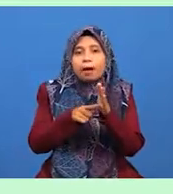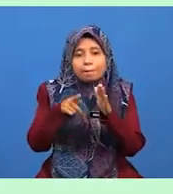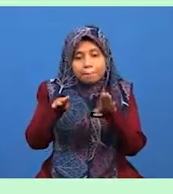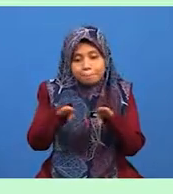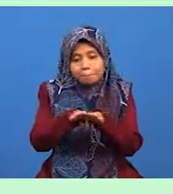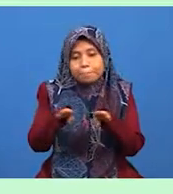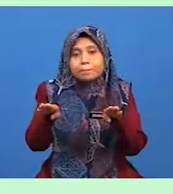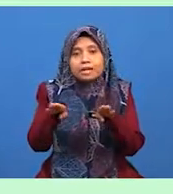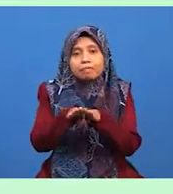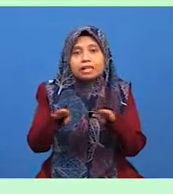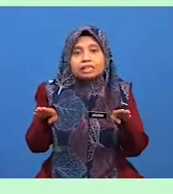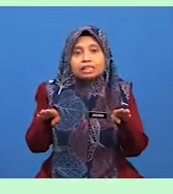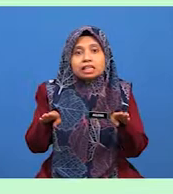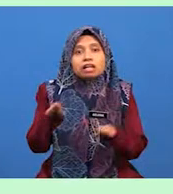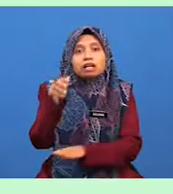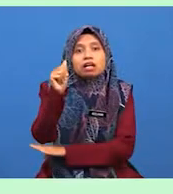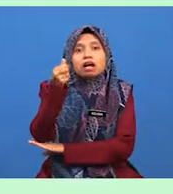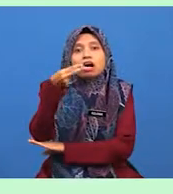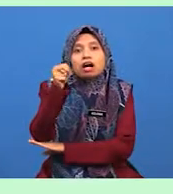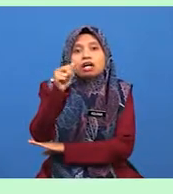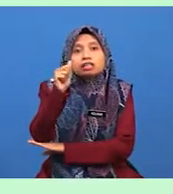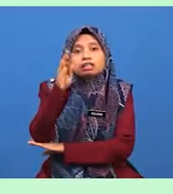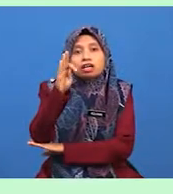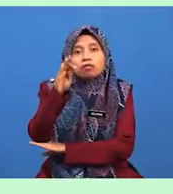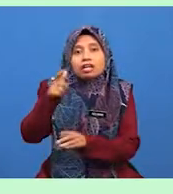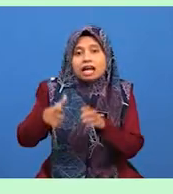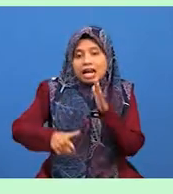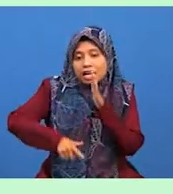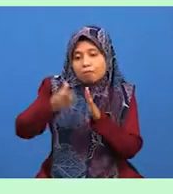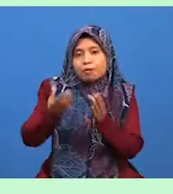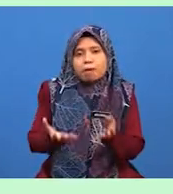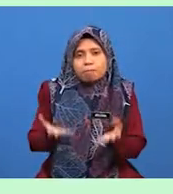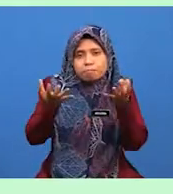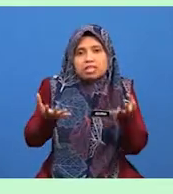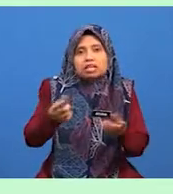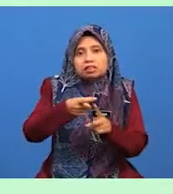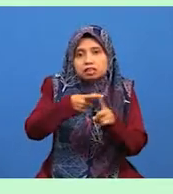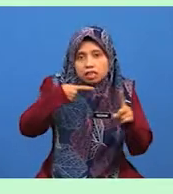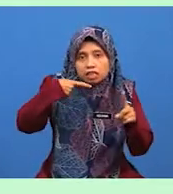perbandingan. Ahnaf lebih berat daripada kakaknya.